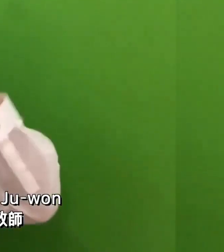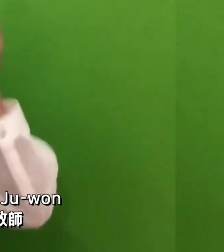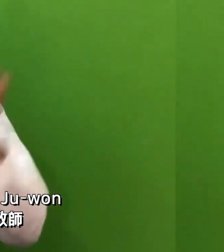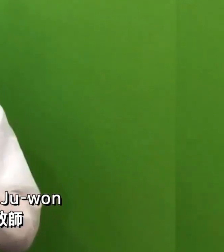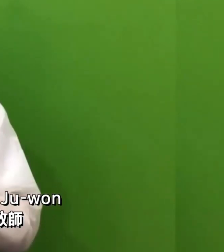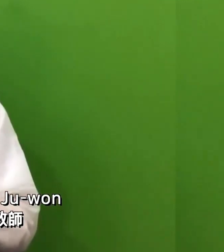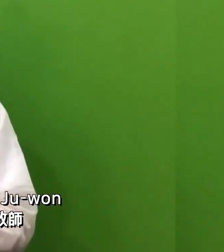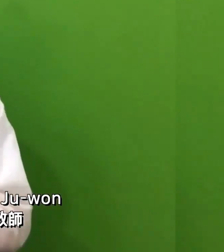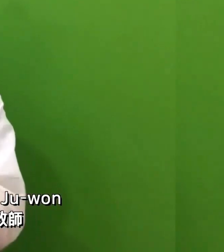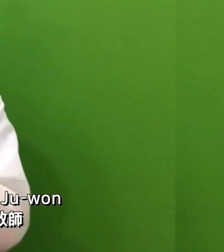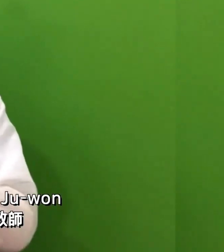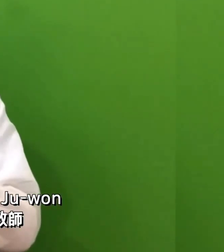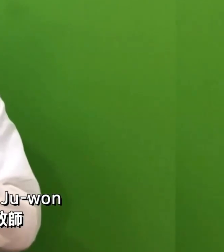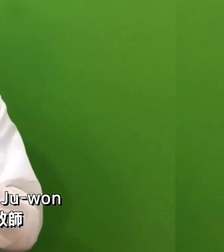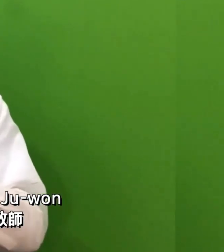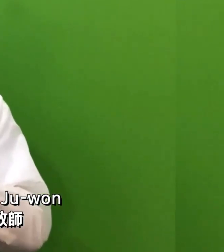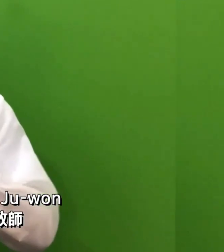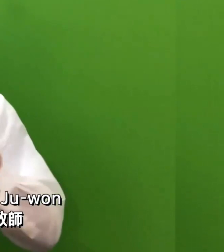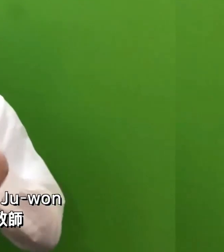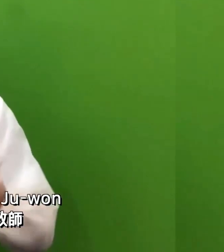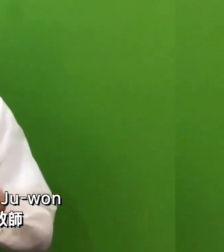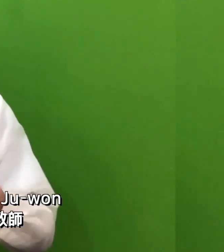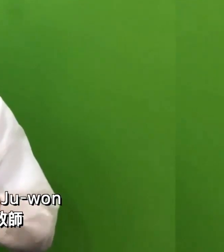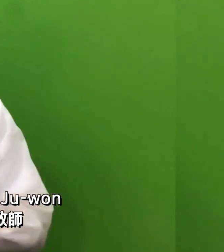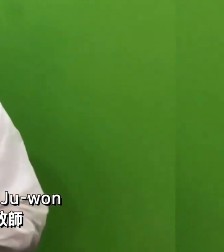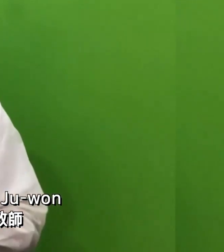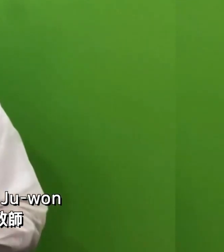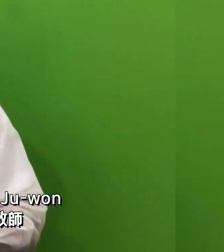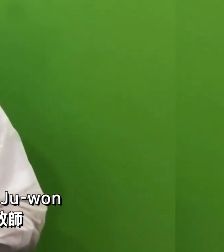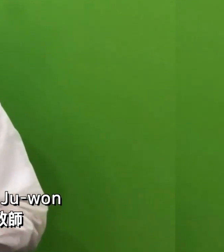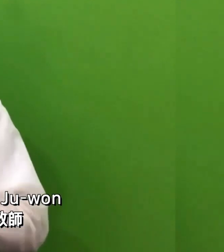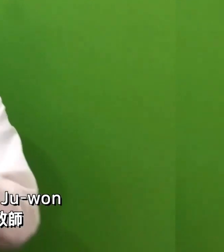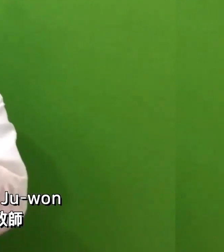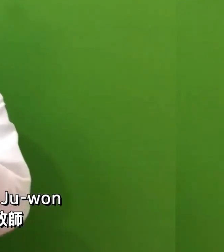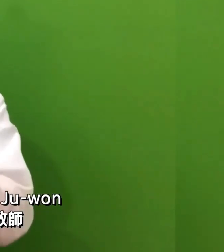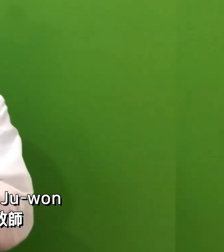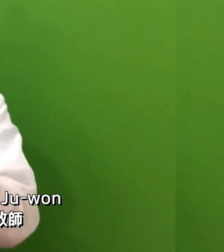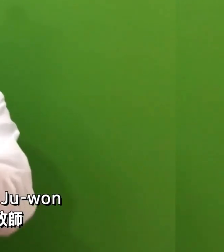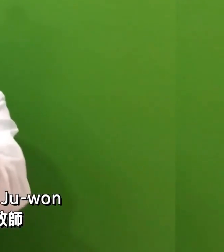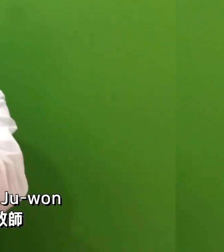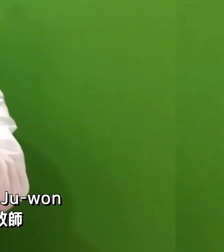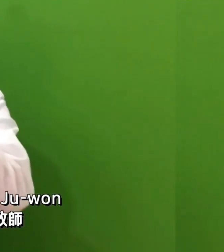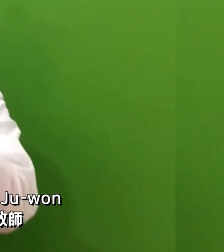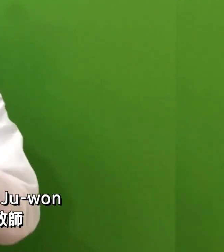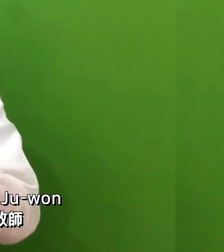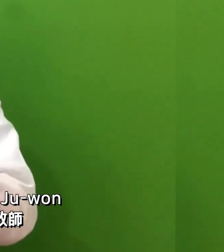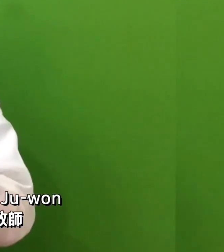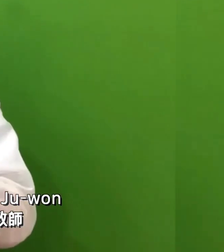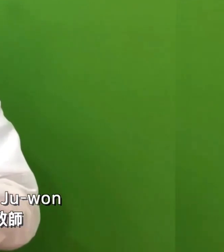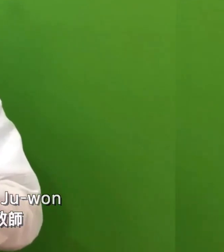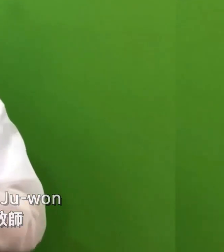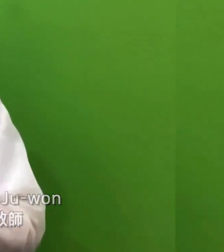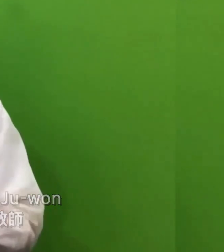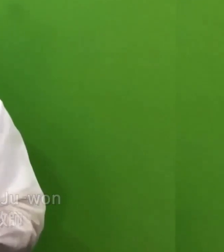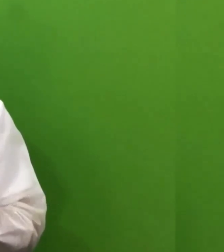여러분 모두 주님 안에서 안녕하십니까? 하나님의 계획